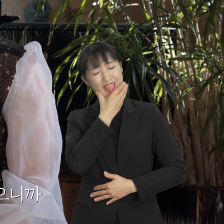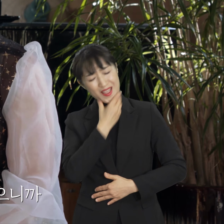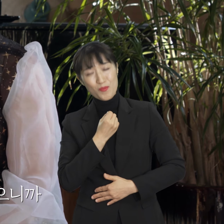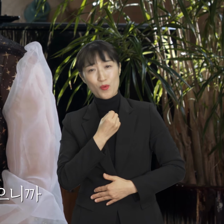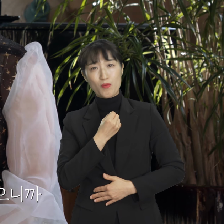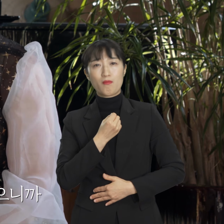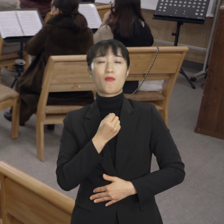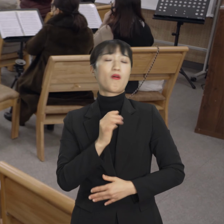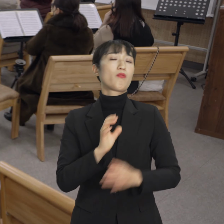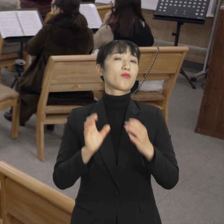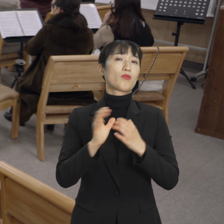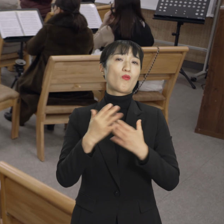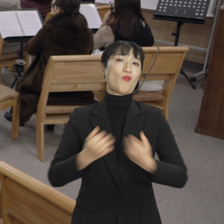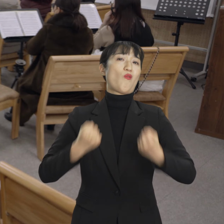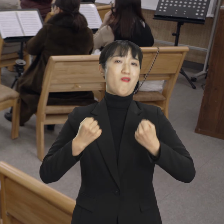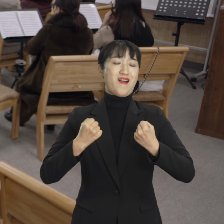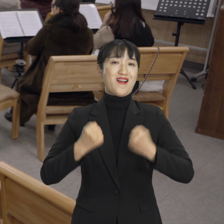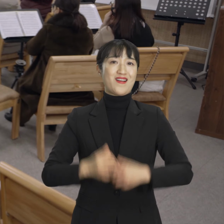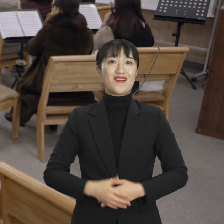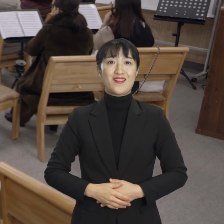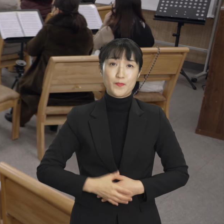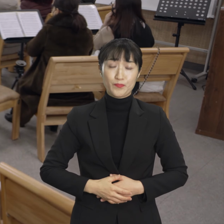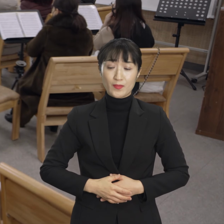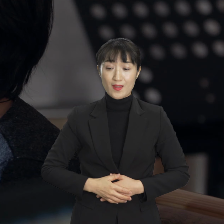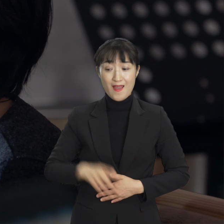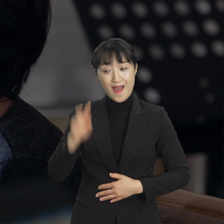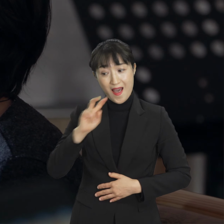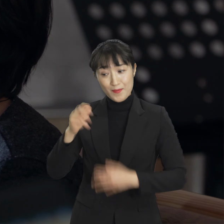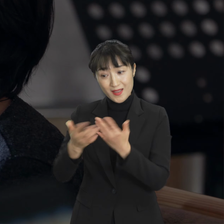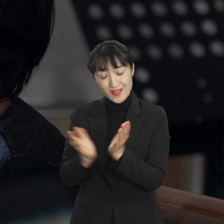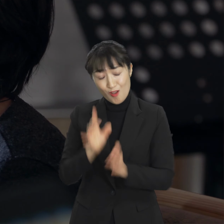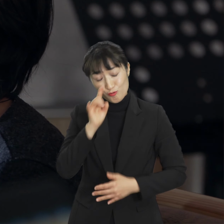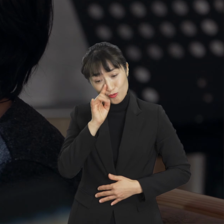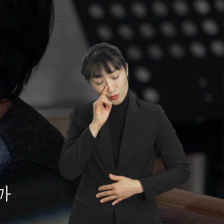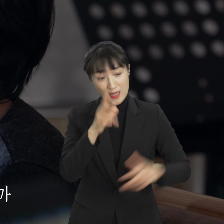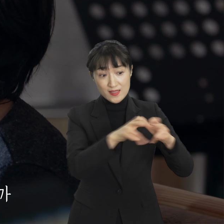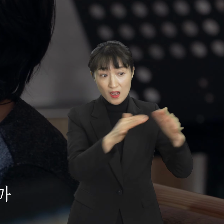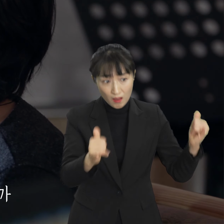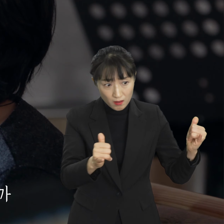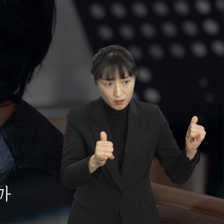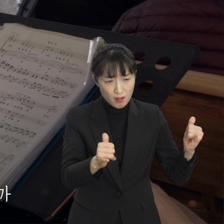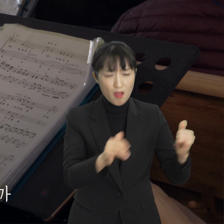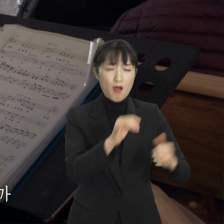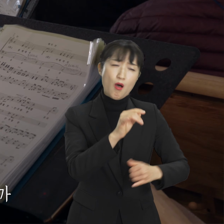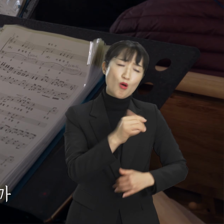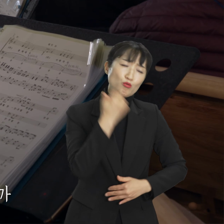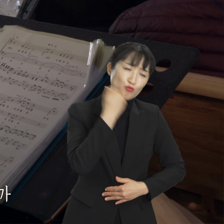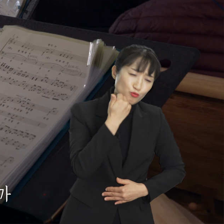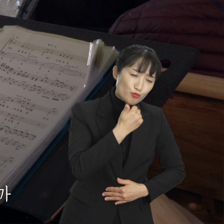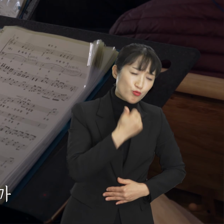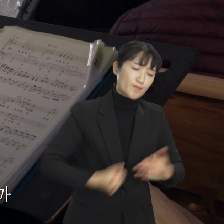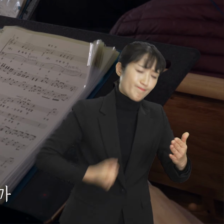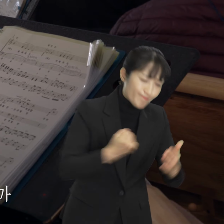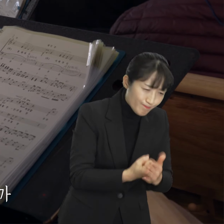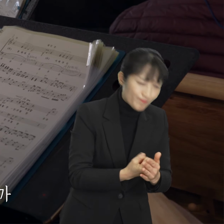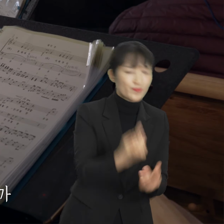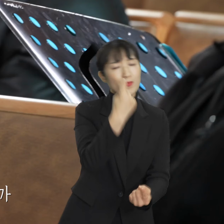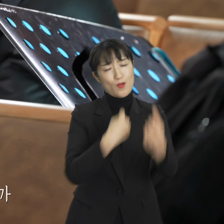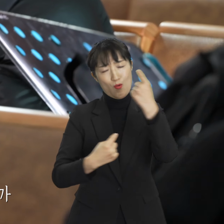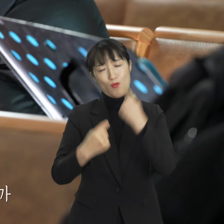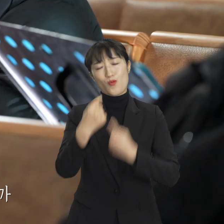건강해질 수 있으니까 궁금하신 분들 집에 있는 장애인들이 그래도 한 분을 용기를 내서 이렇게